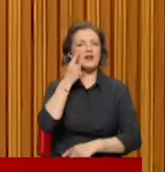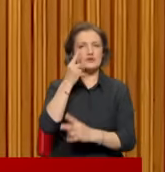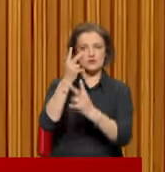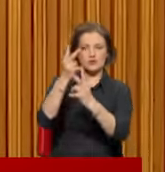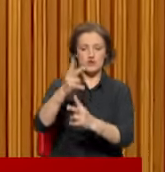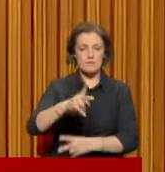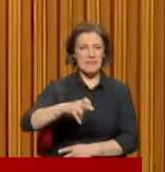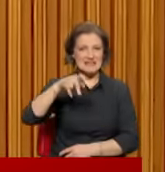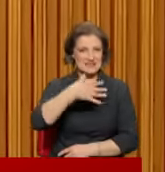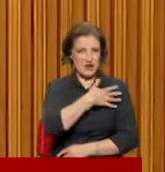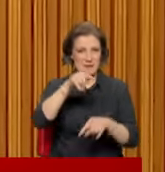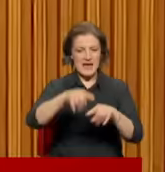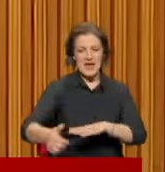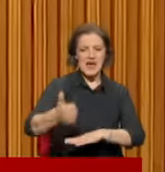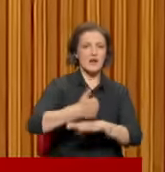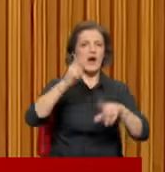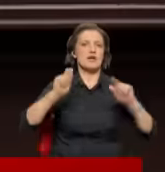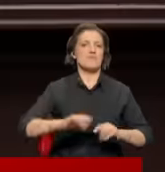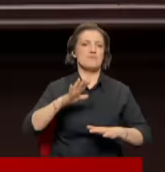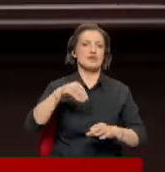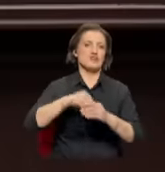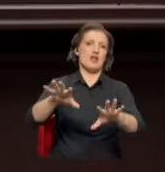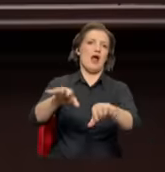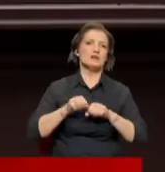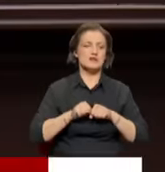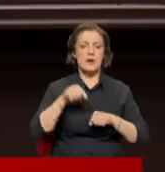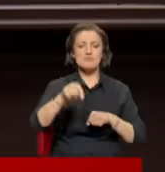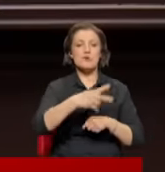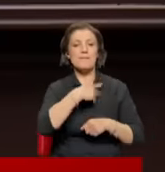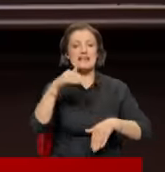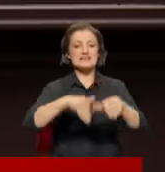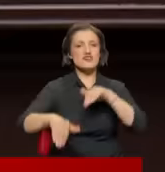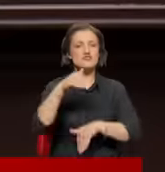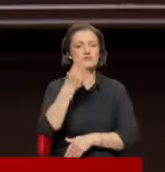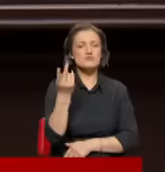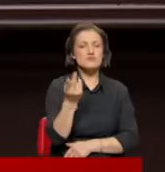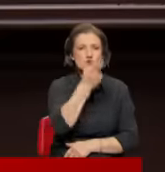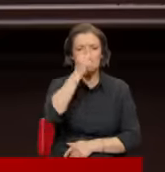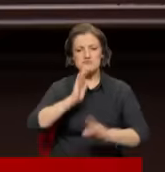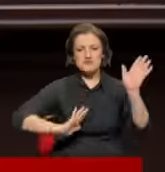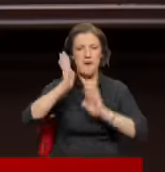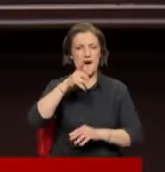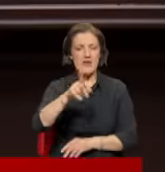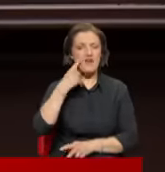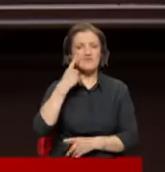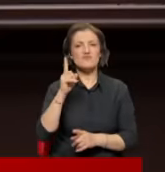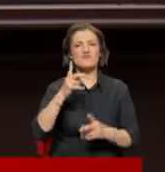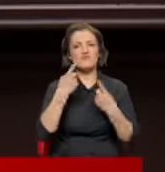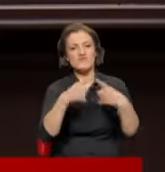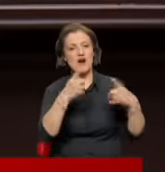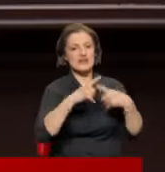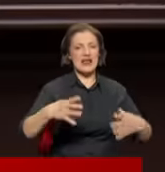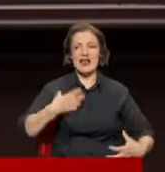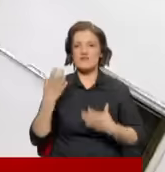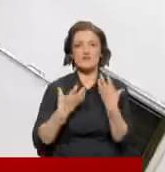Atatürk'ün partisini iktidar yapmak üzere aldık. Bunun bir yerel seçim olduğunu unutup şımaranlar, hatta farklı heveslere